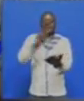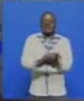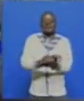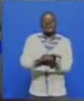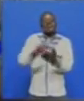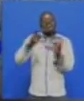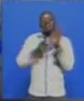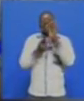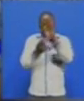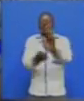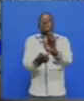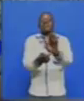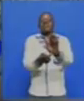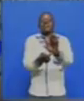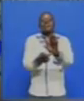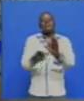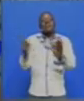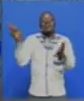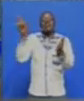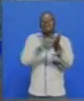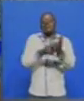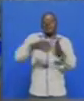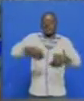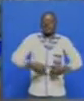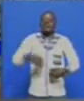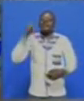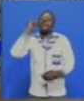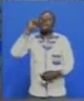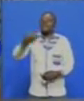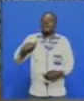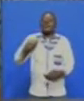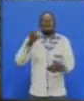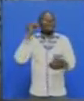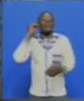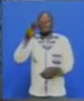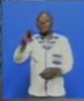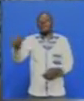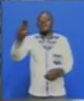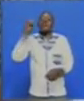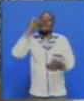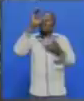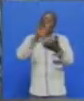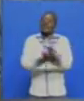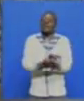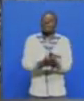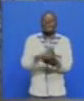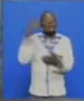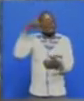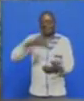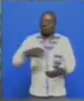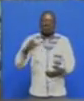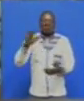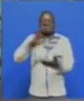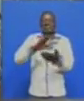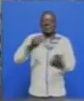représentation collées à la jeune fille. Or, vous savez qu'être femme, être homme, c'est le hasard de la naissance. De plus en